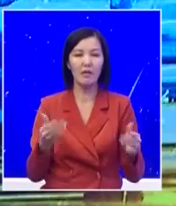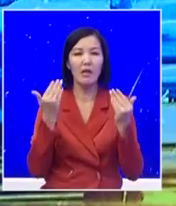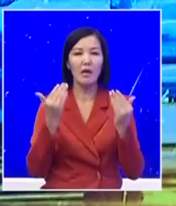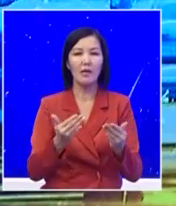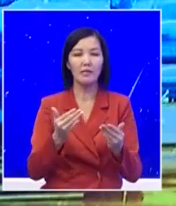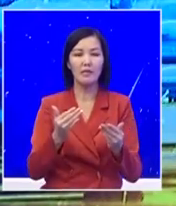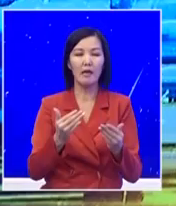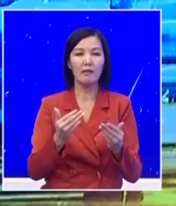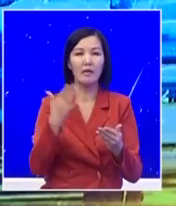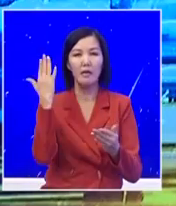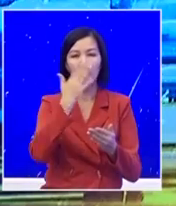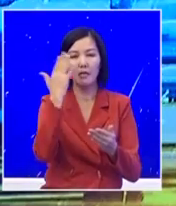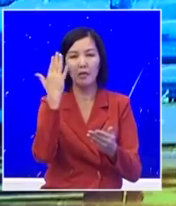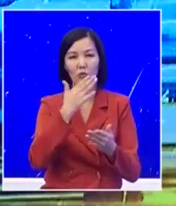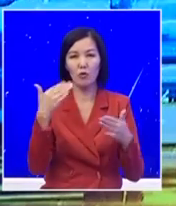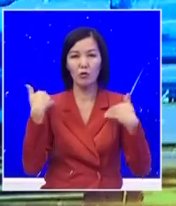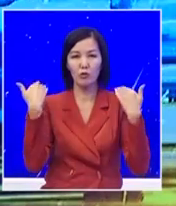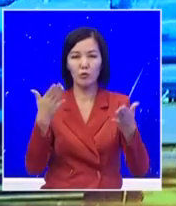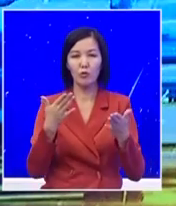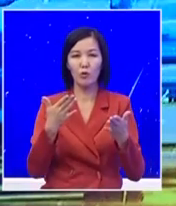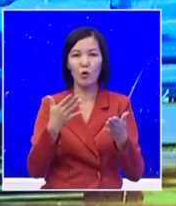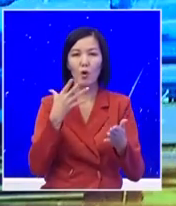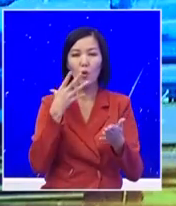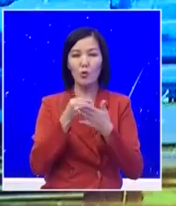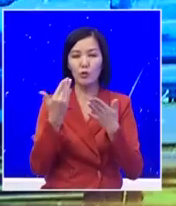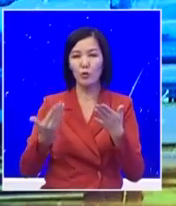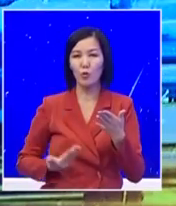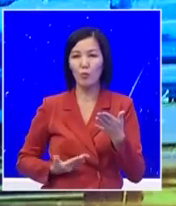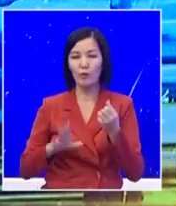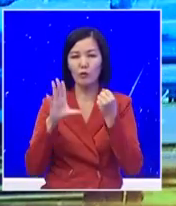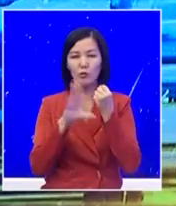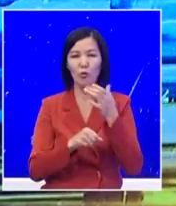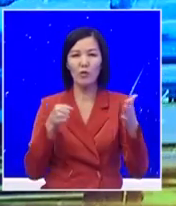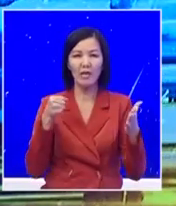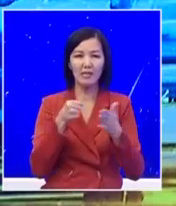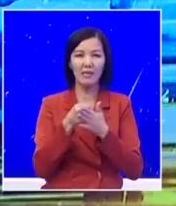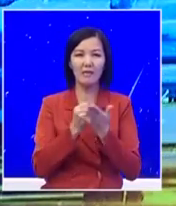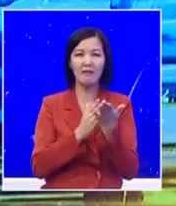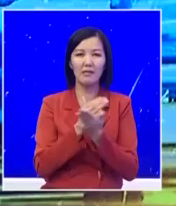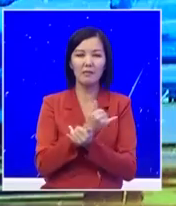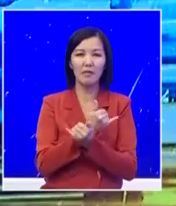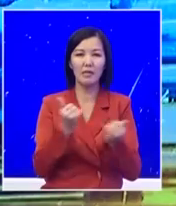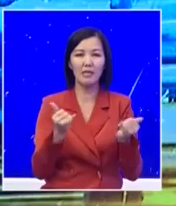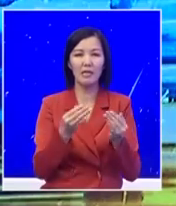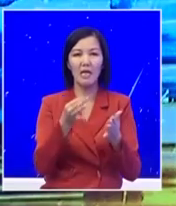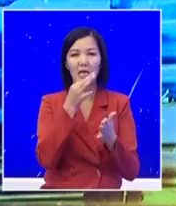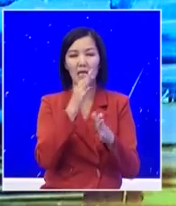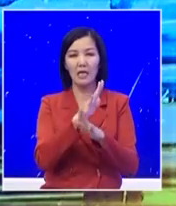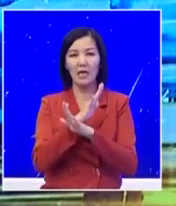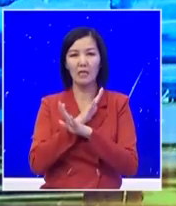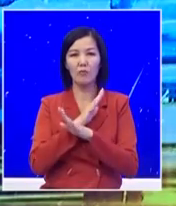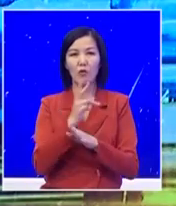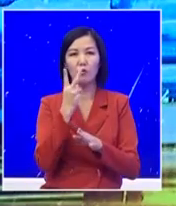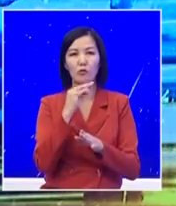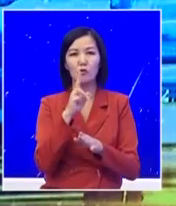ролик жарық көрді. Еске алу туындысы өмірінің соңғы сәтіне дейін қалтқысыз қызмет етіп, арамыздан ерте кеткен